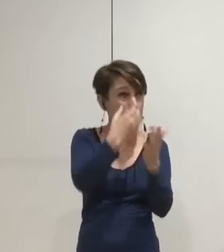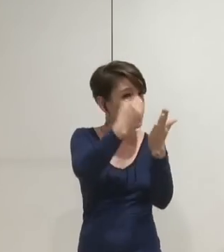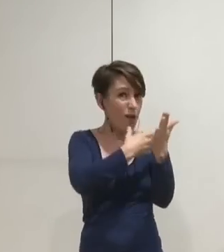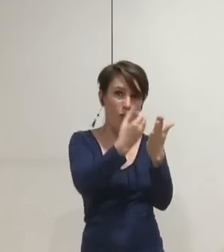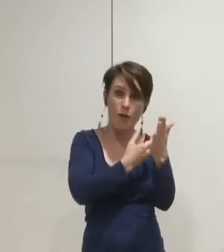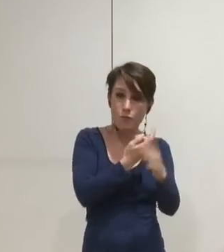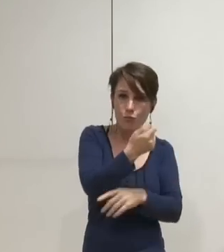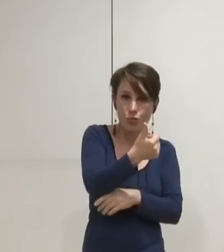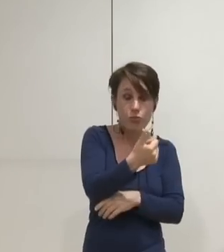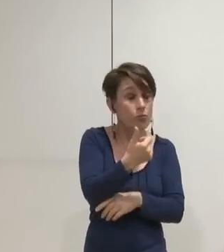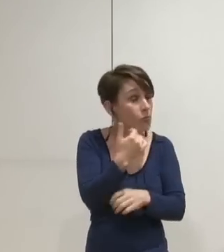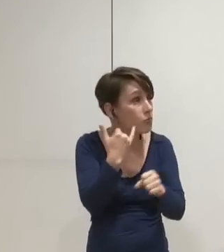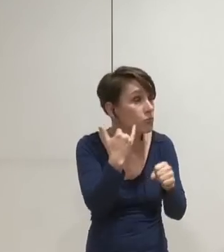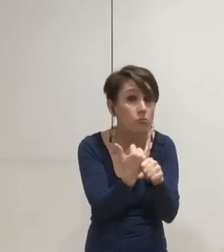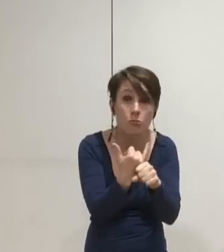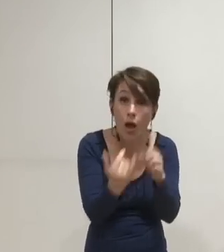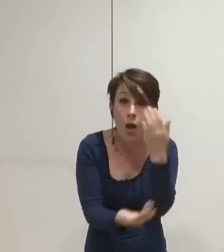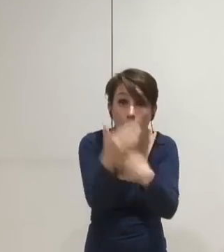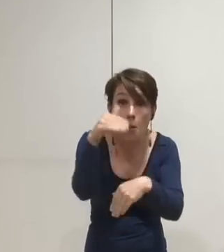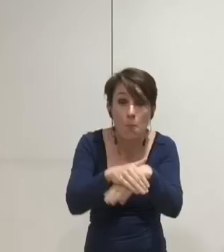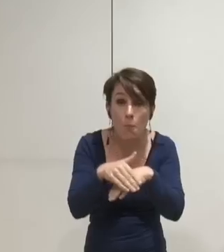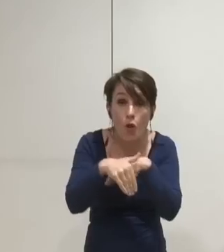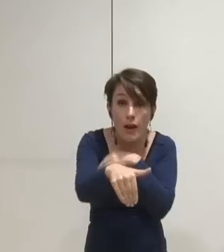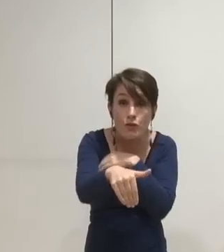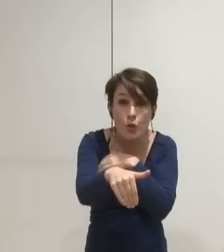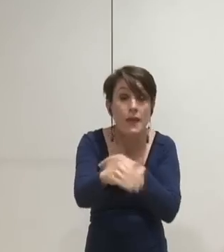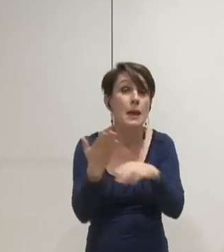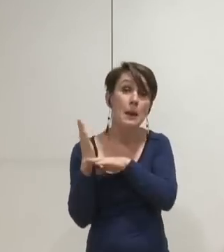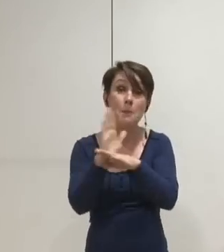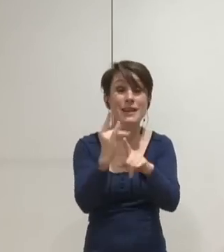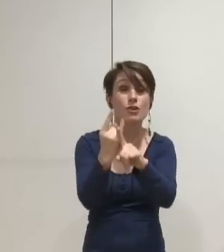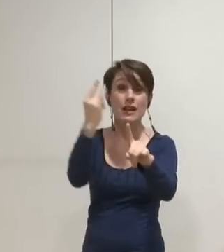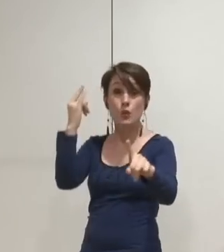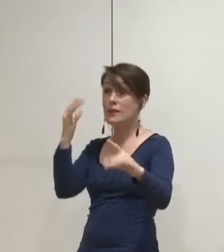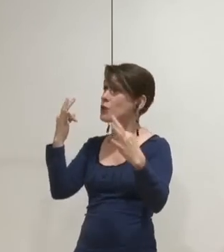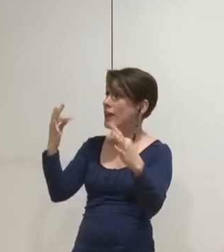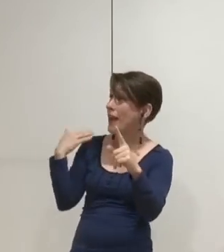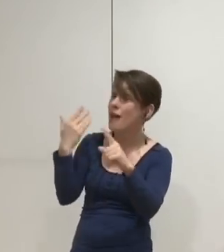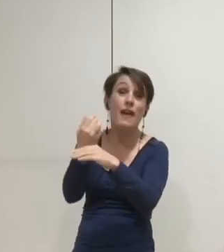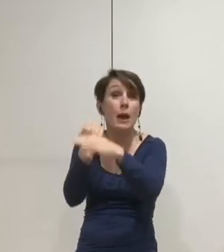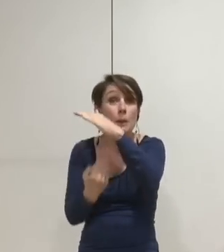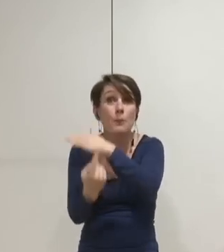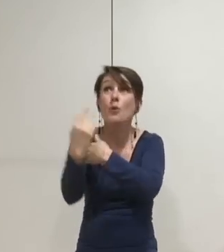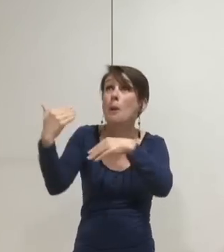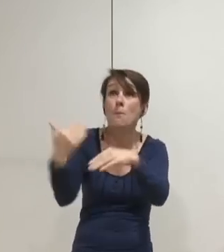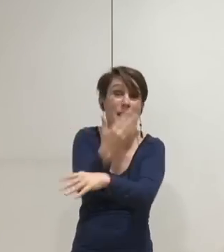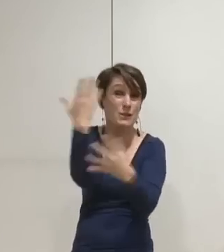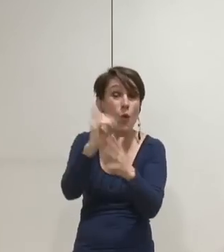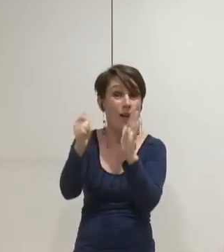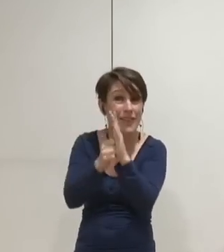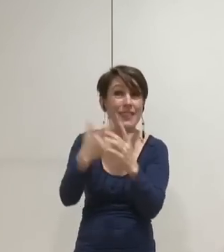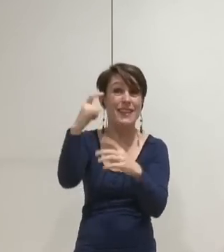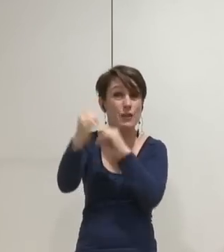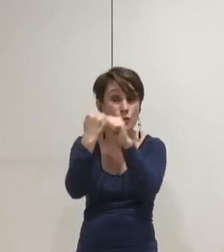que au cours de cette journée il y allait avoir aucune présentation historique des faits aucune présentation pardon historique de la